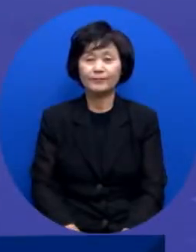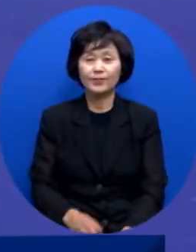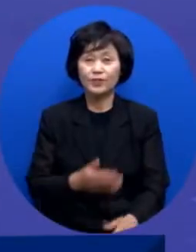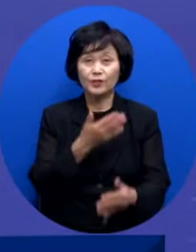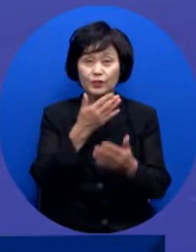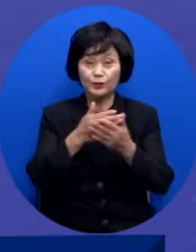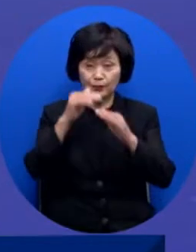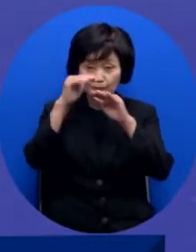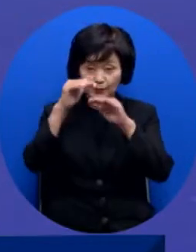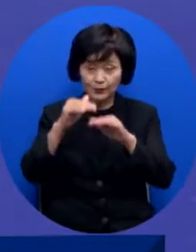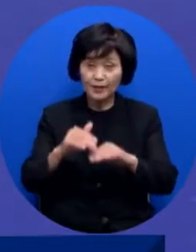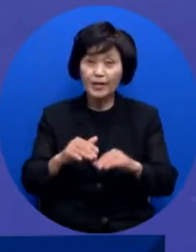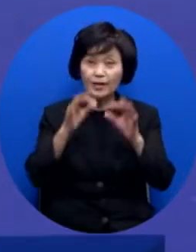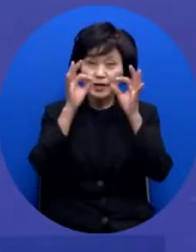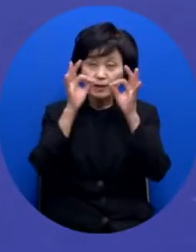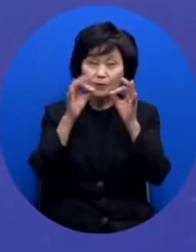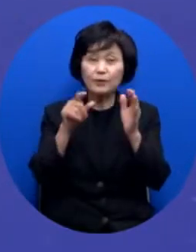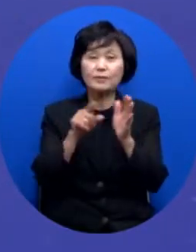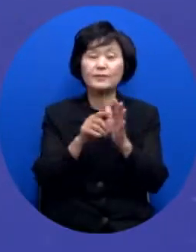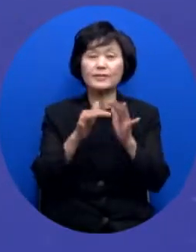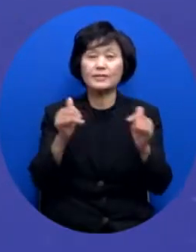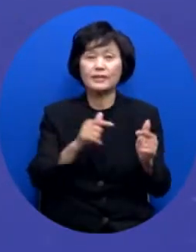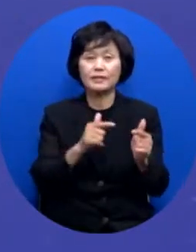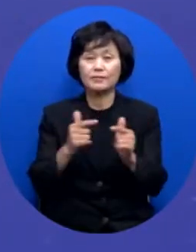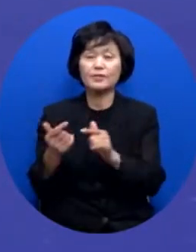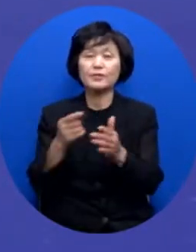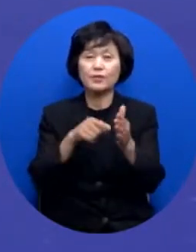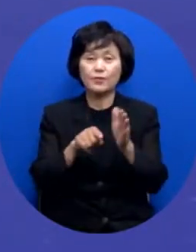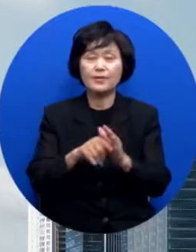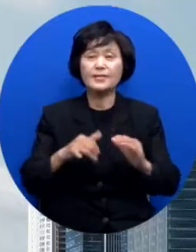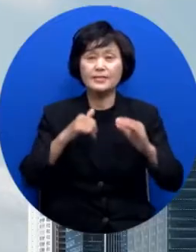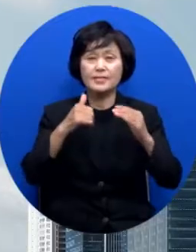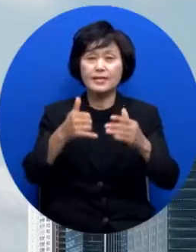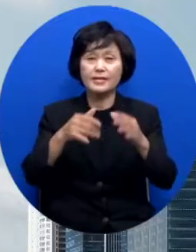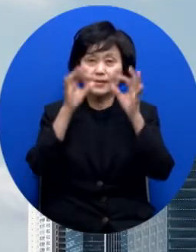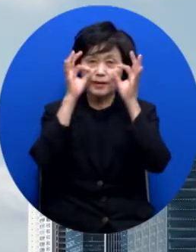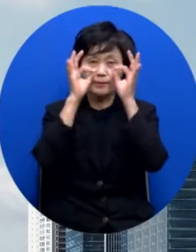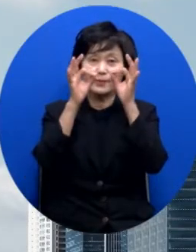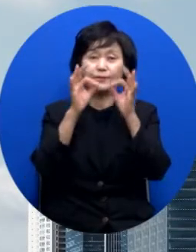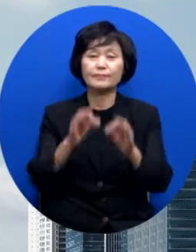주요 이슈를 살펴보는 소셜 브리핑, 크리스천을 위한 세상복입니다.